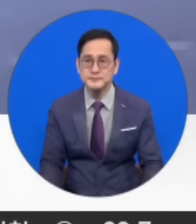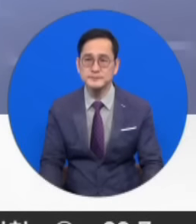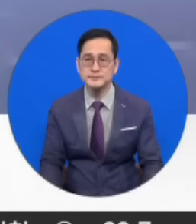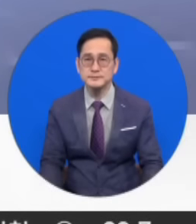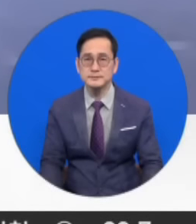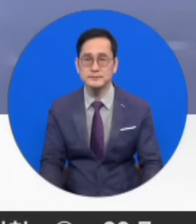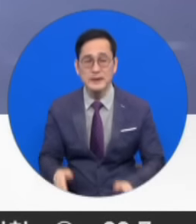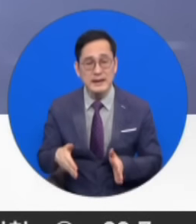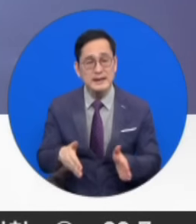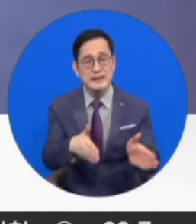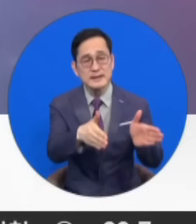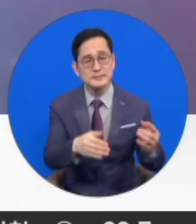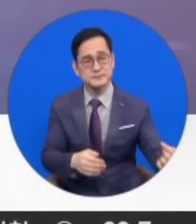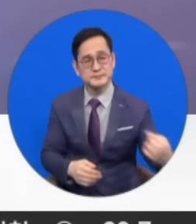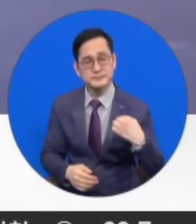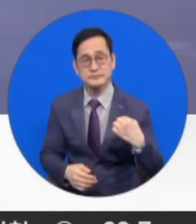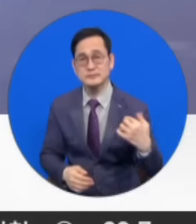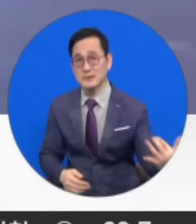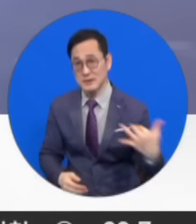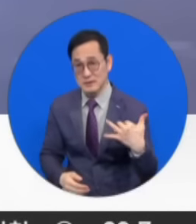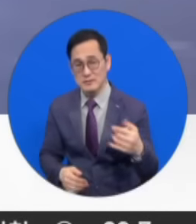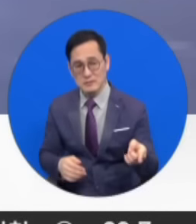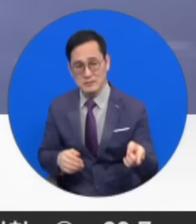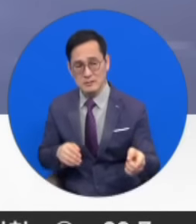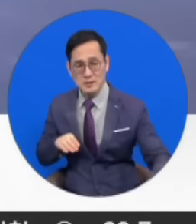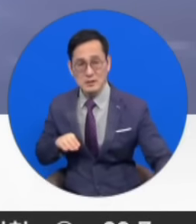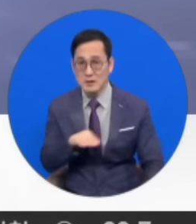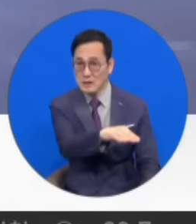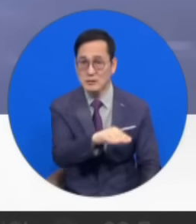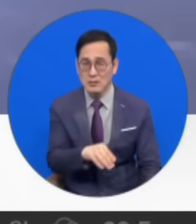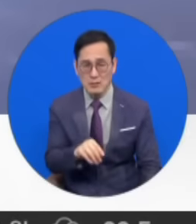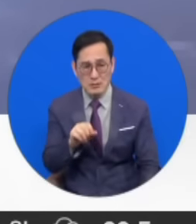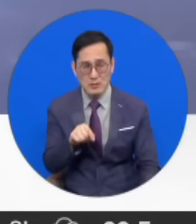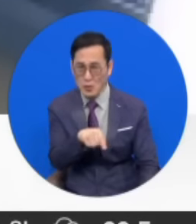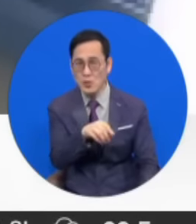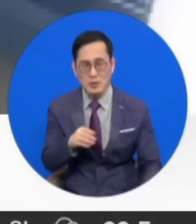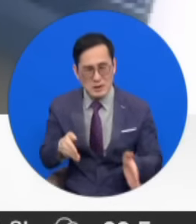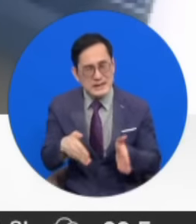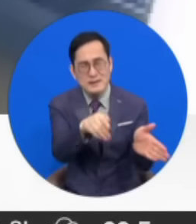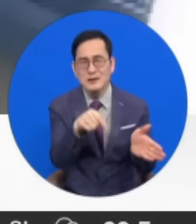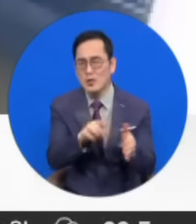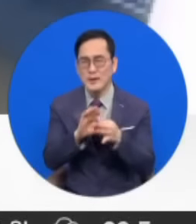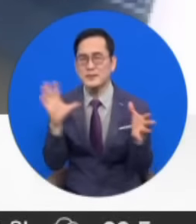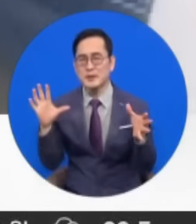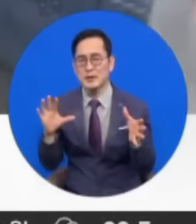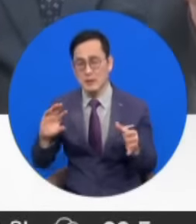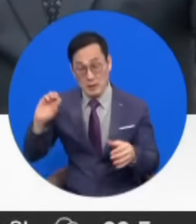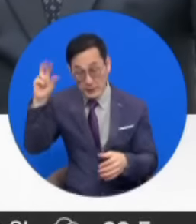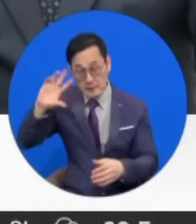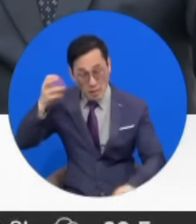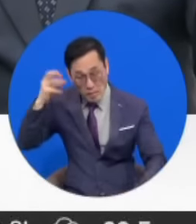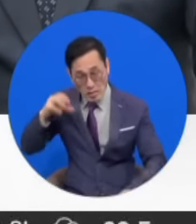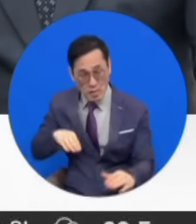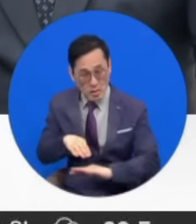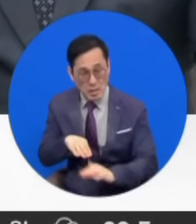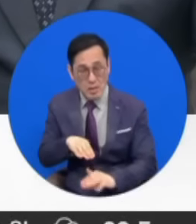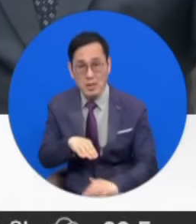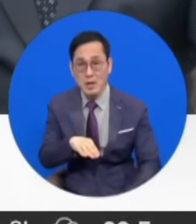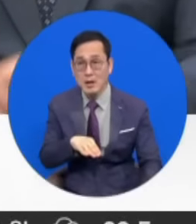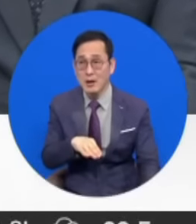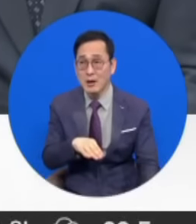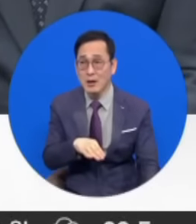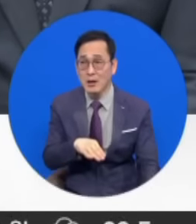아니냐와는 어쩌면 무관한 것일 수도 있거든요. 그렇습니다. 그러니까 갑자기 어떤 열려있는 도로에서 달리다 갑자기 직진하는 경우 뭐